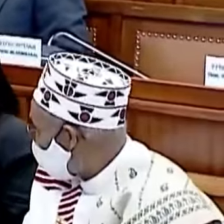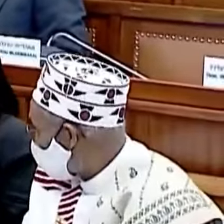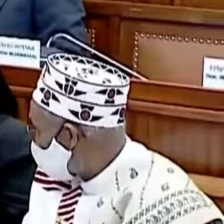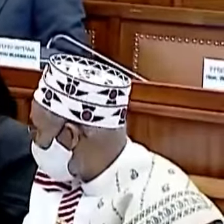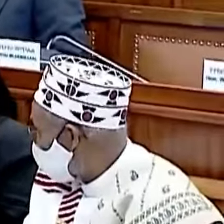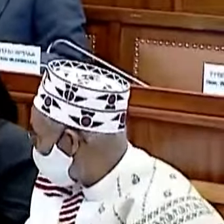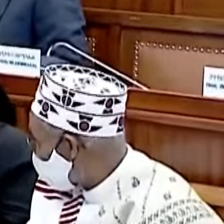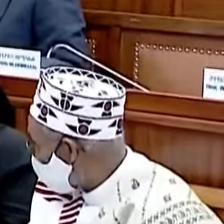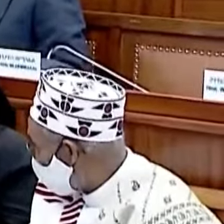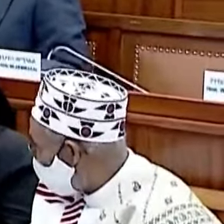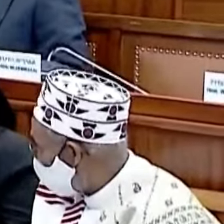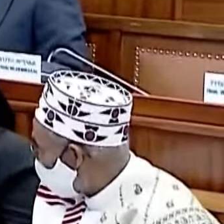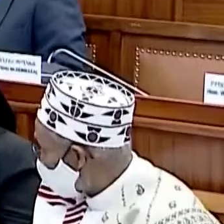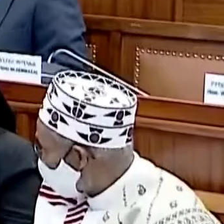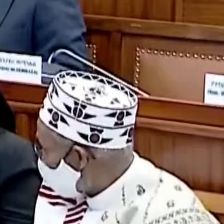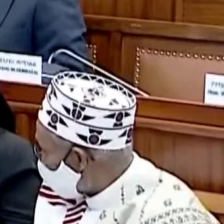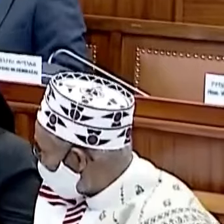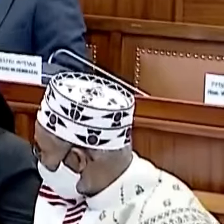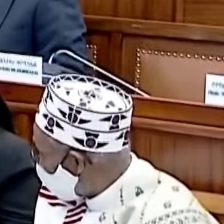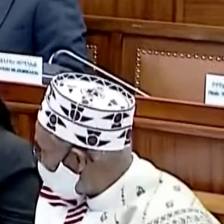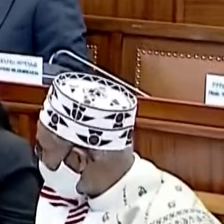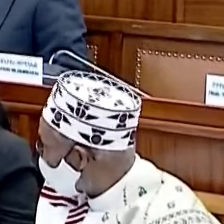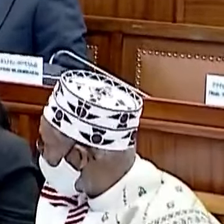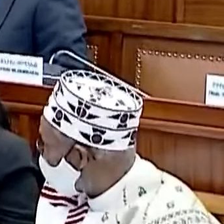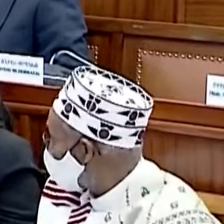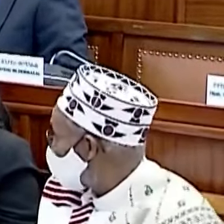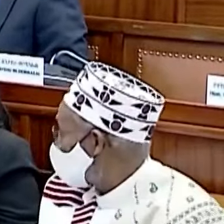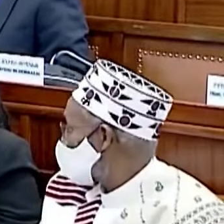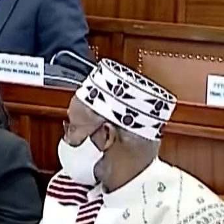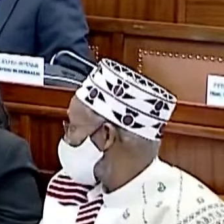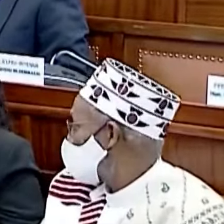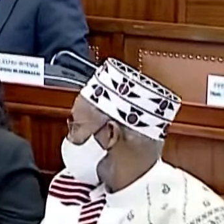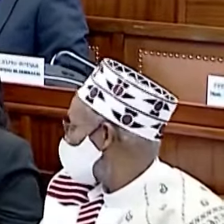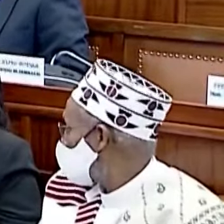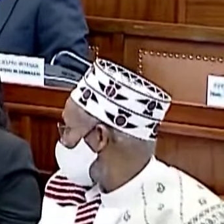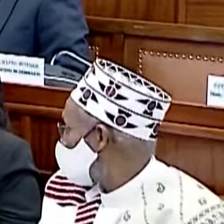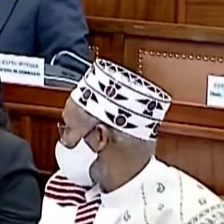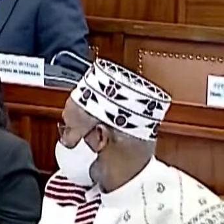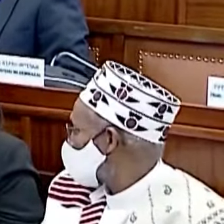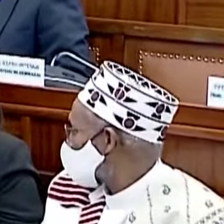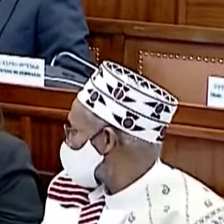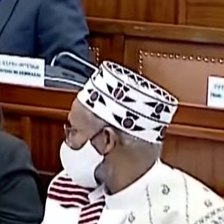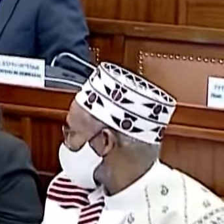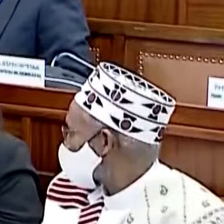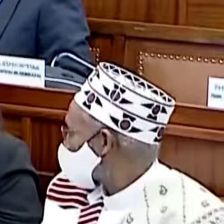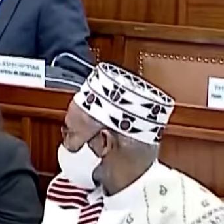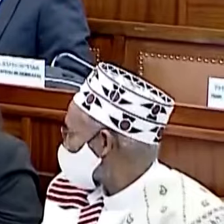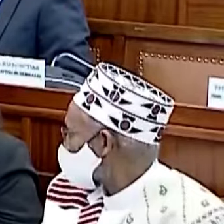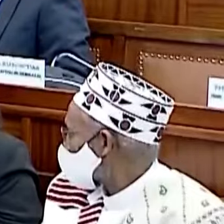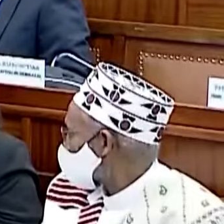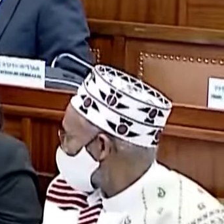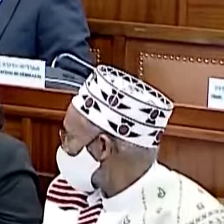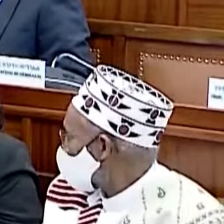ጥያቄዎች ምላሽ እና ማብራሪያን የሰጡት ጠቅላይ ሚኒስትር ዶክተር አብይ አህመድ እንደ ችግር የተነሱ ጉዳዮች